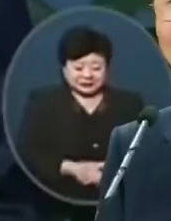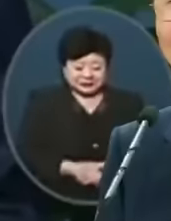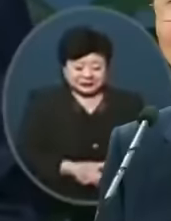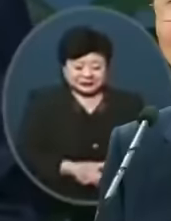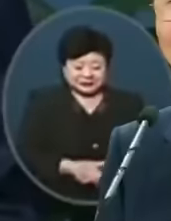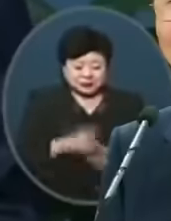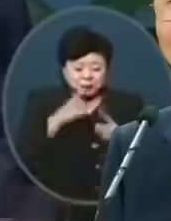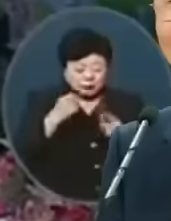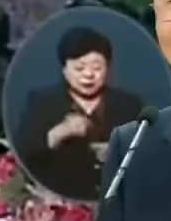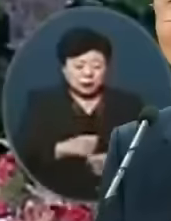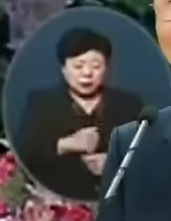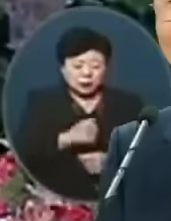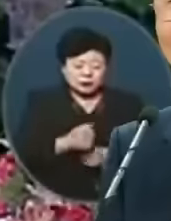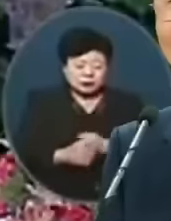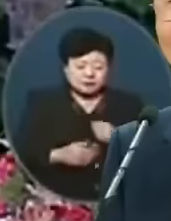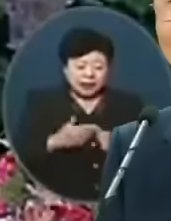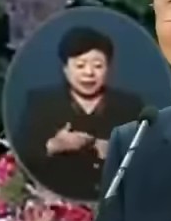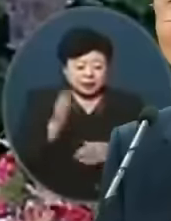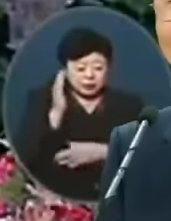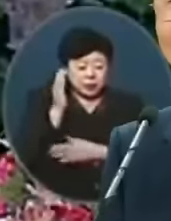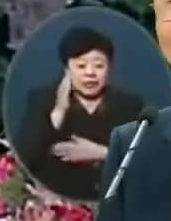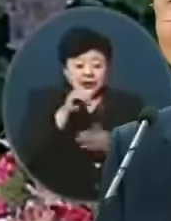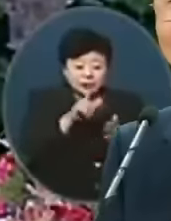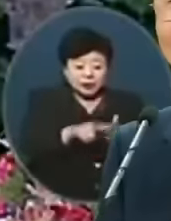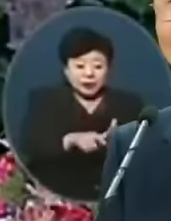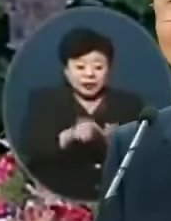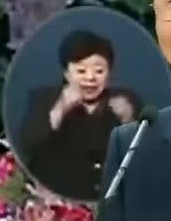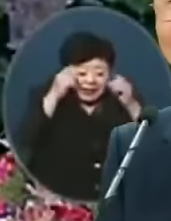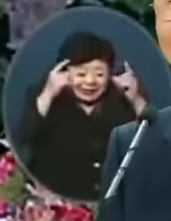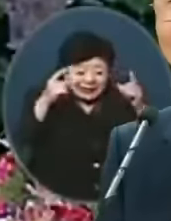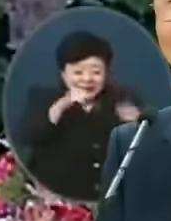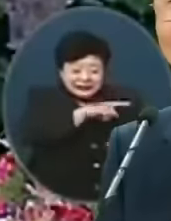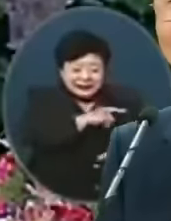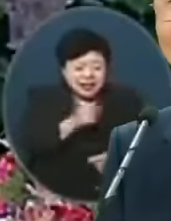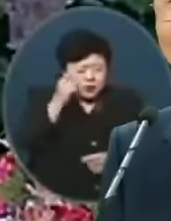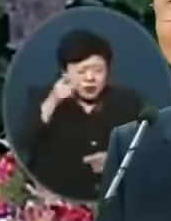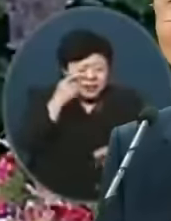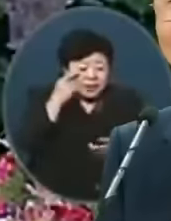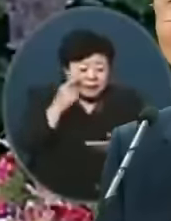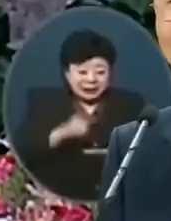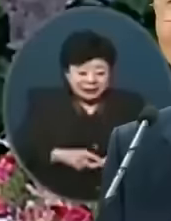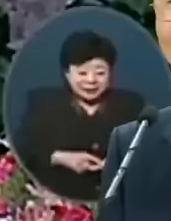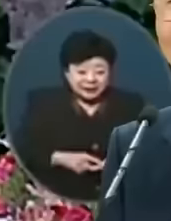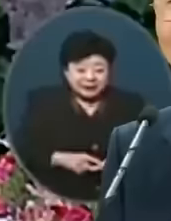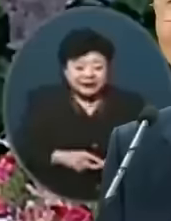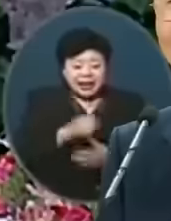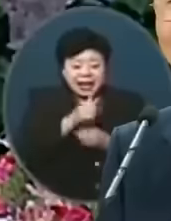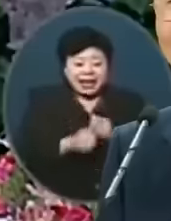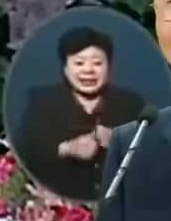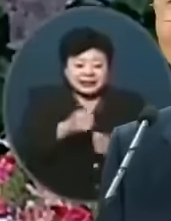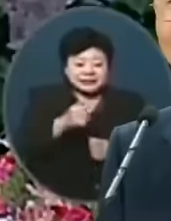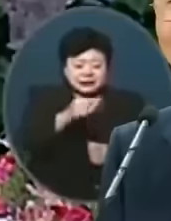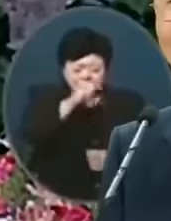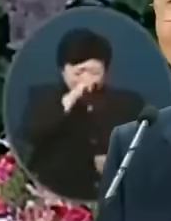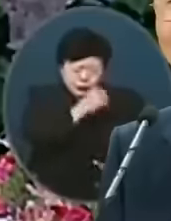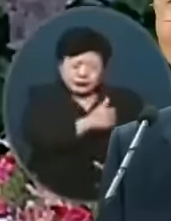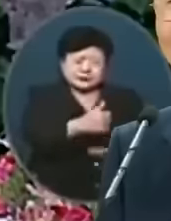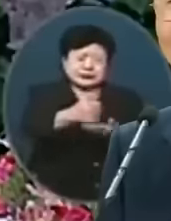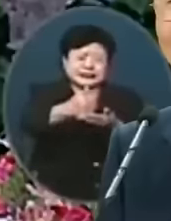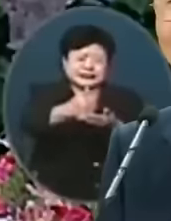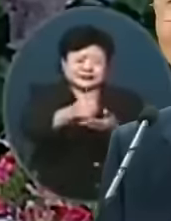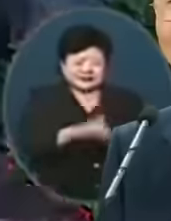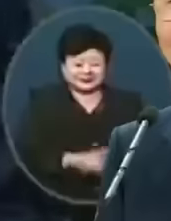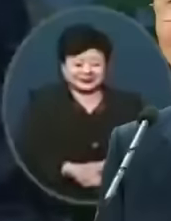제가 58년 목회 생활한 동안에 깨닫게 된 가장 위대한 발견은 하나님이 좋은 하나님이시라는